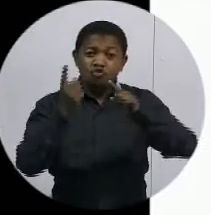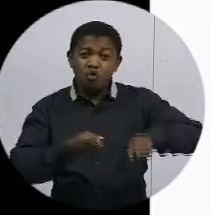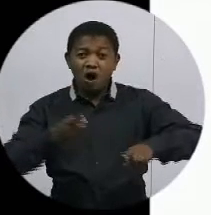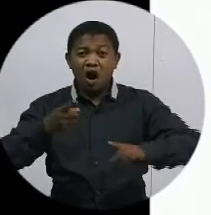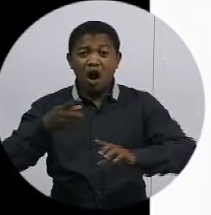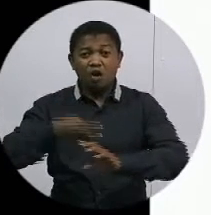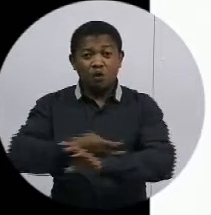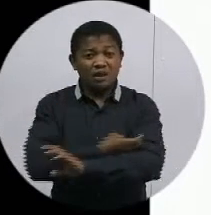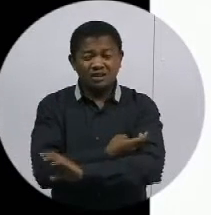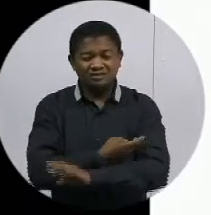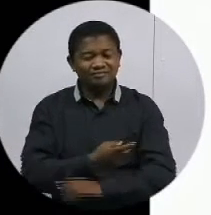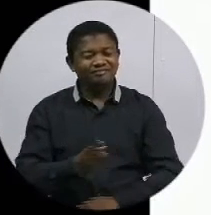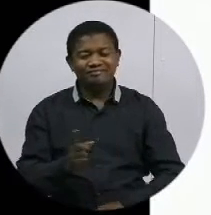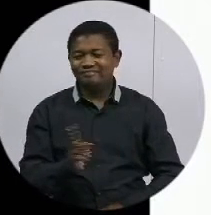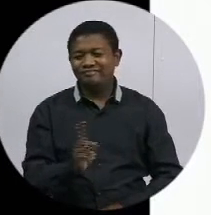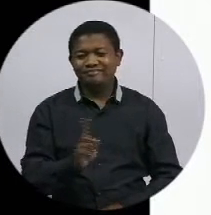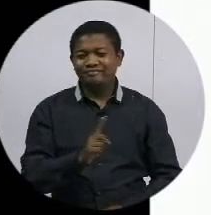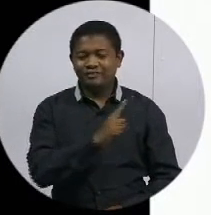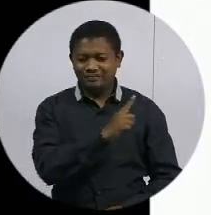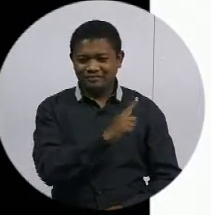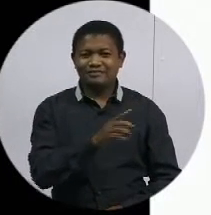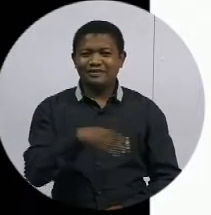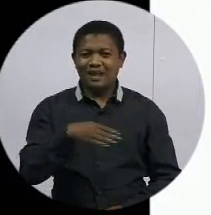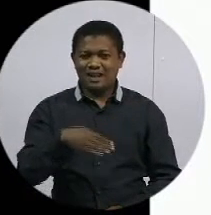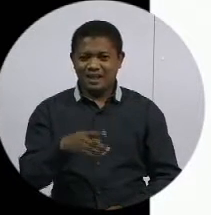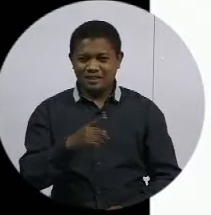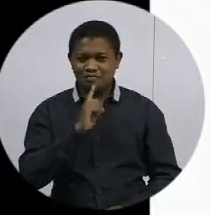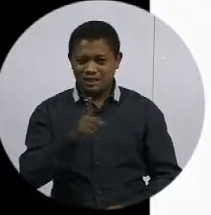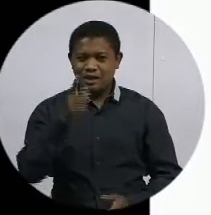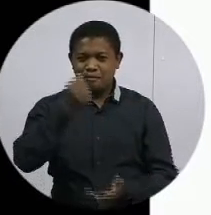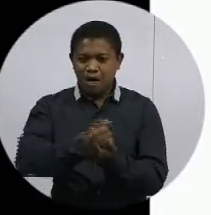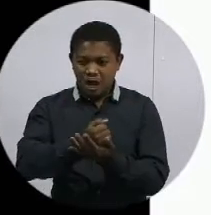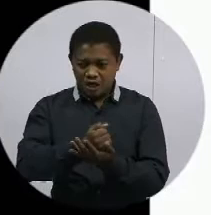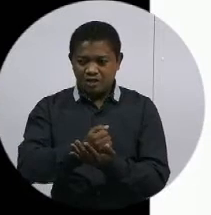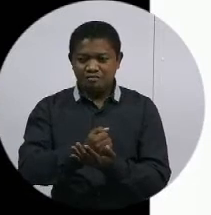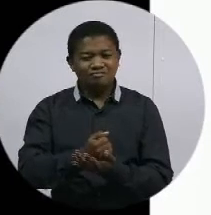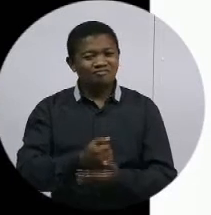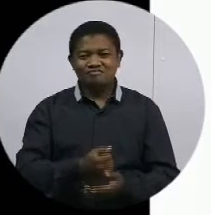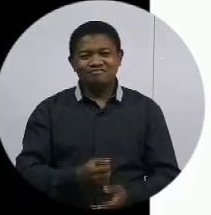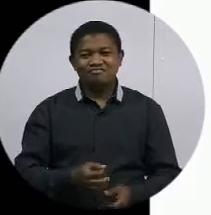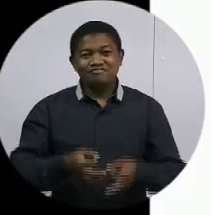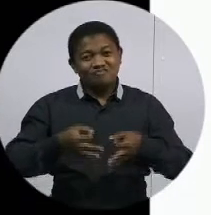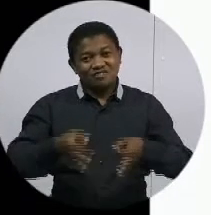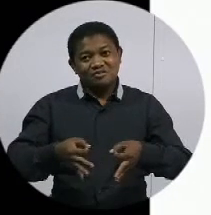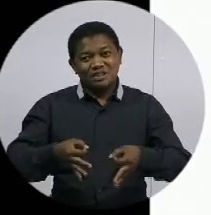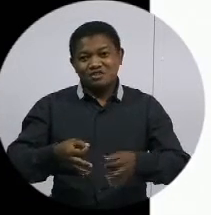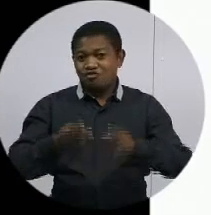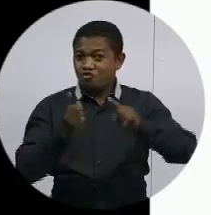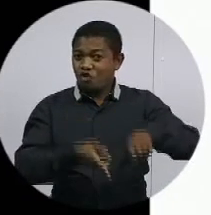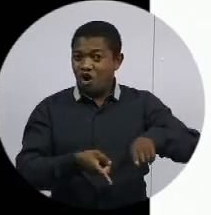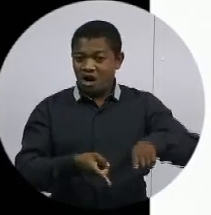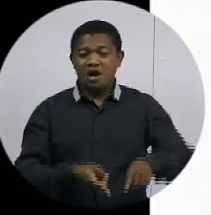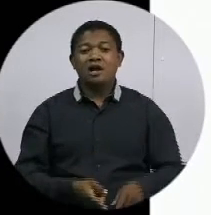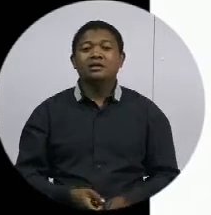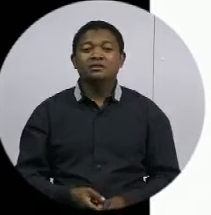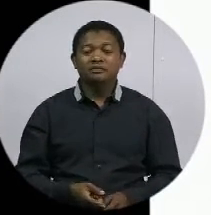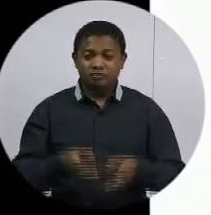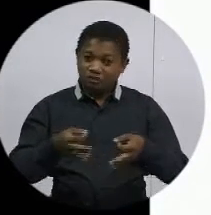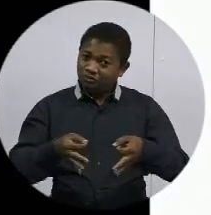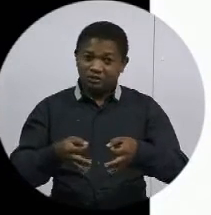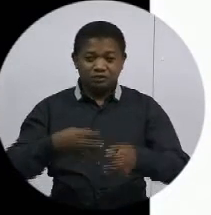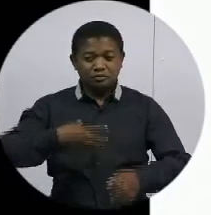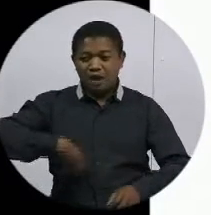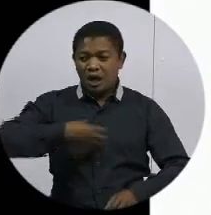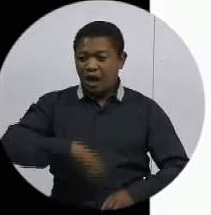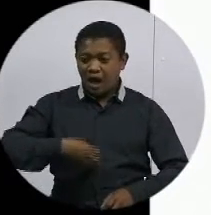tsimokaretina coronavirus ny filo tsy nivoaka ny Madagasikara ihany koa ny tenany hatramin'ny ny andohan'ny krizy ara-pahasalamana. Miara-mivory amin'ireo